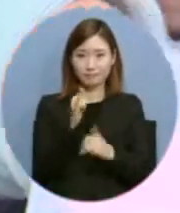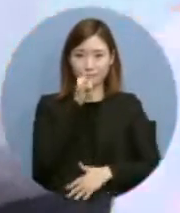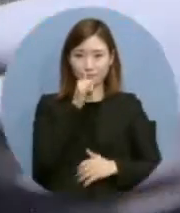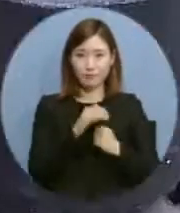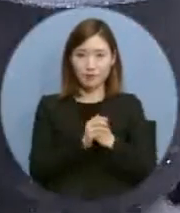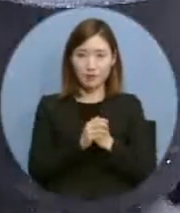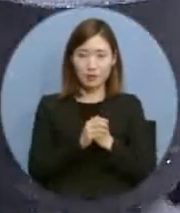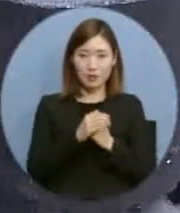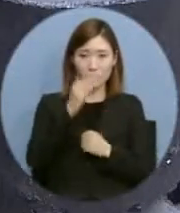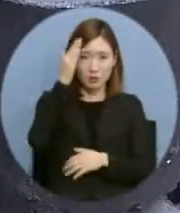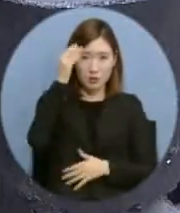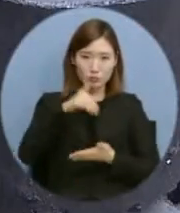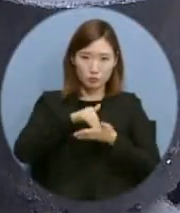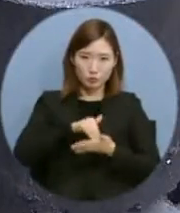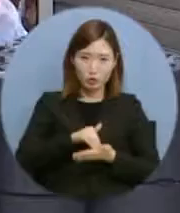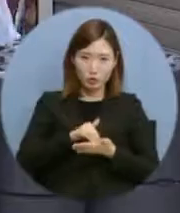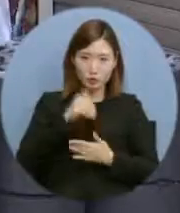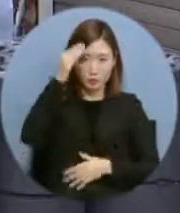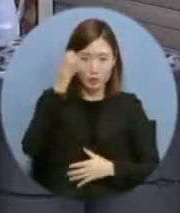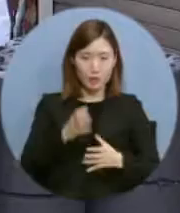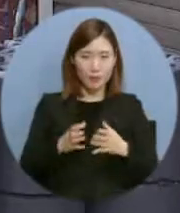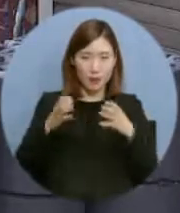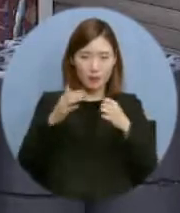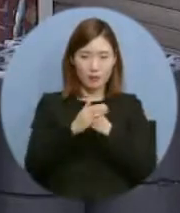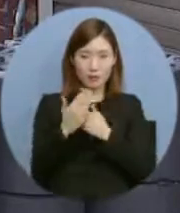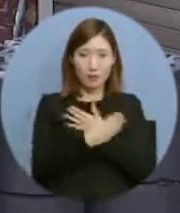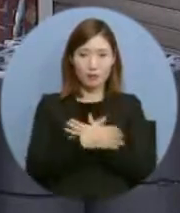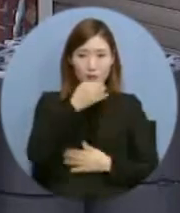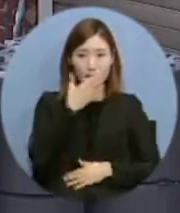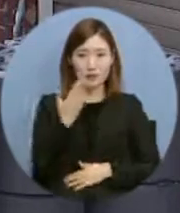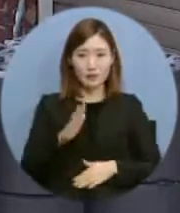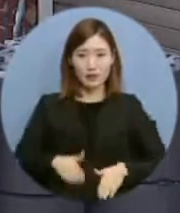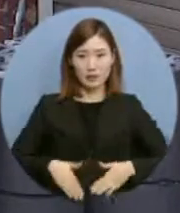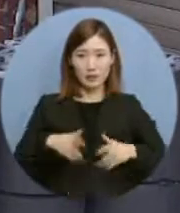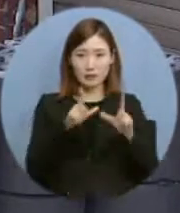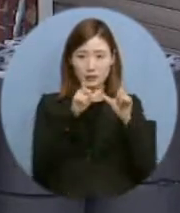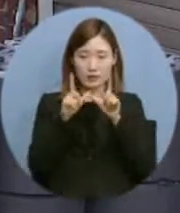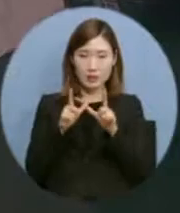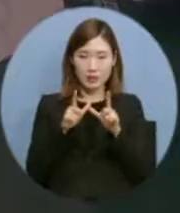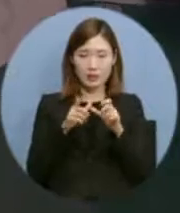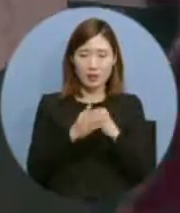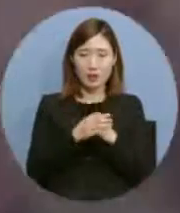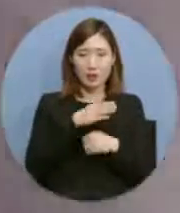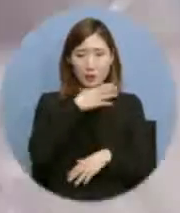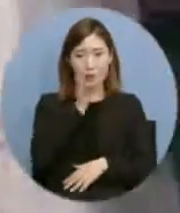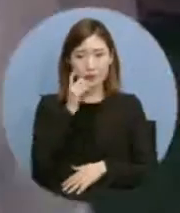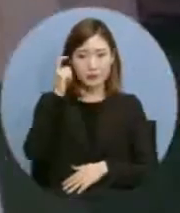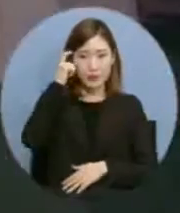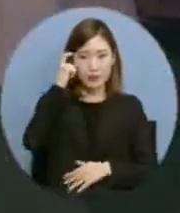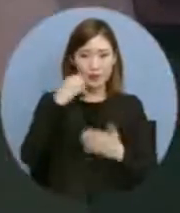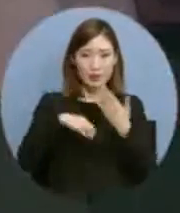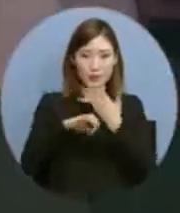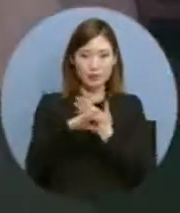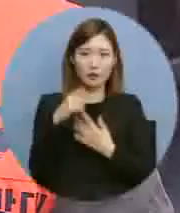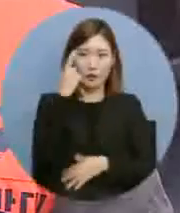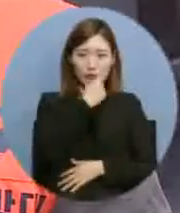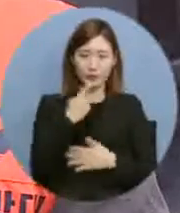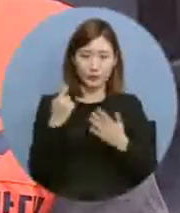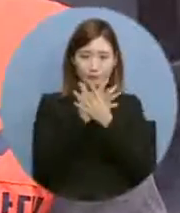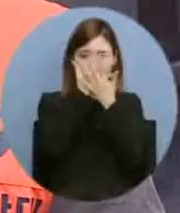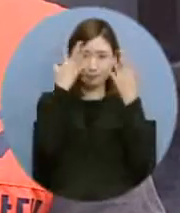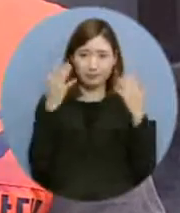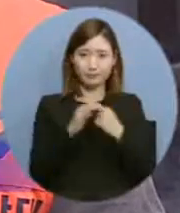상당한 연탄 무게 몸은 힘들지만 따뜻하게 지낼 어르신을 생각하니 얼굴엔 웃음이 떠나지 않습니다